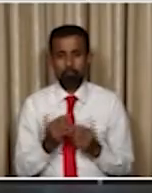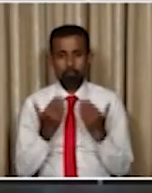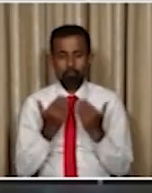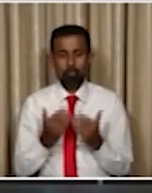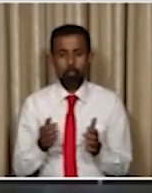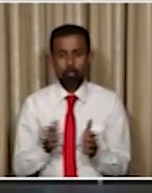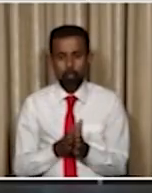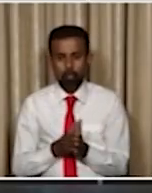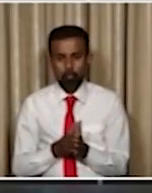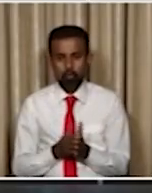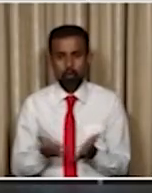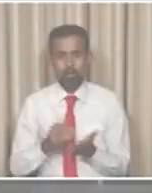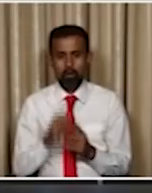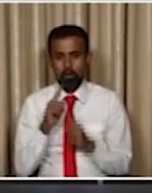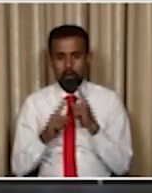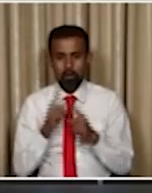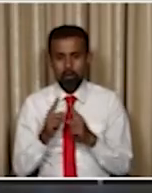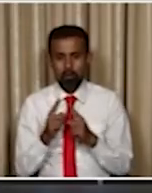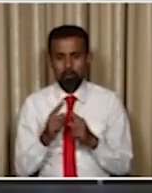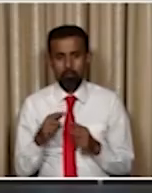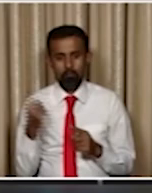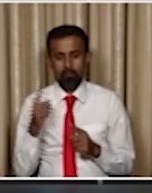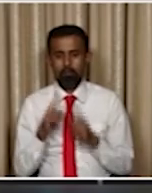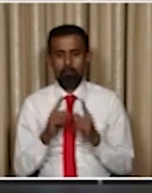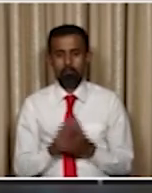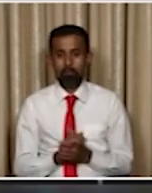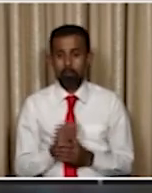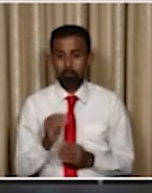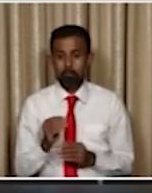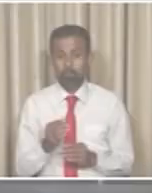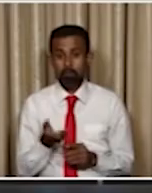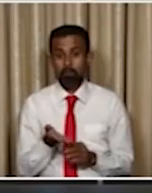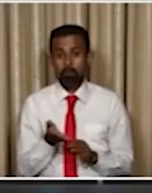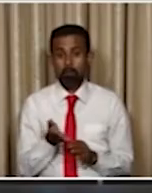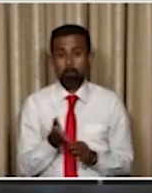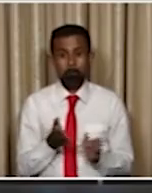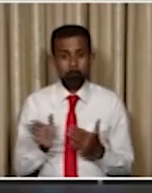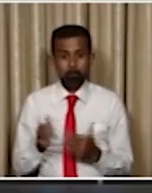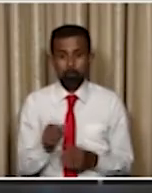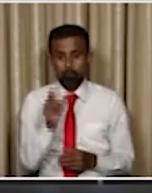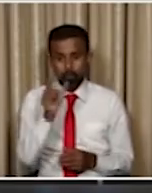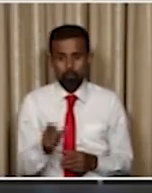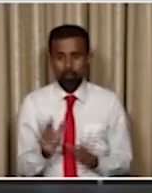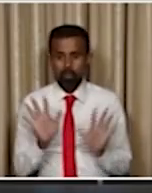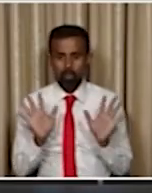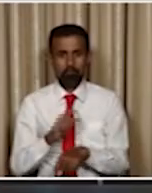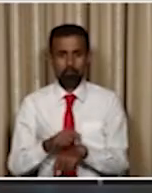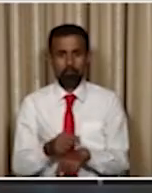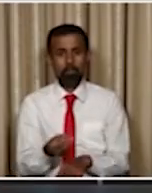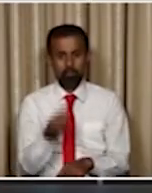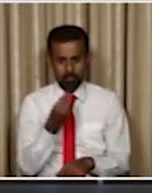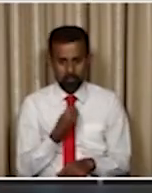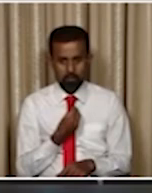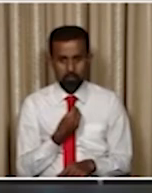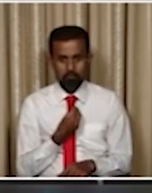කාරක සභාවේ මේ ගැන නැවත සාකච්ඡා කරන එකත් වෙන කතාවක්. නමුත් ඊට අතිරේකව ඔබතුමා ප්‍රමාණවත් කාලයක් දෙන්න